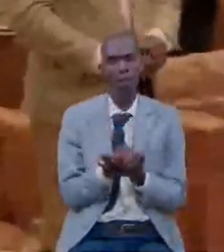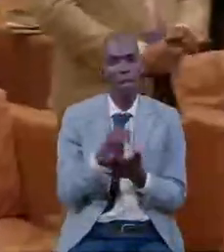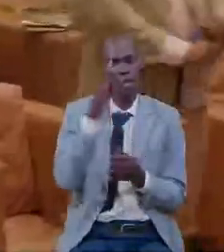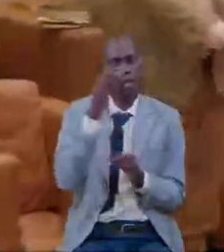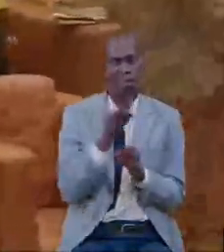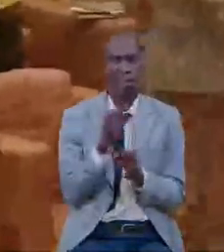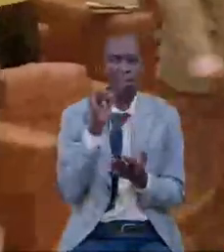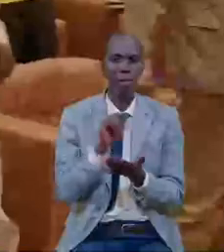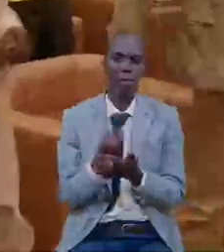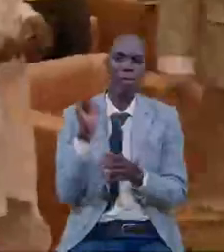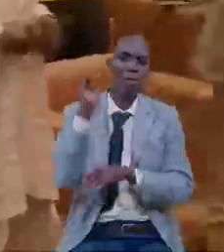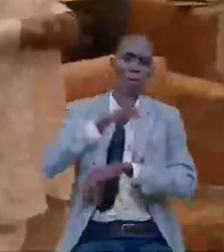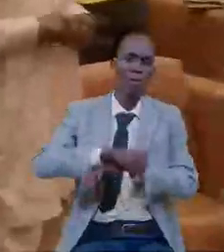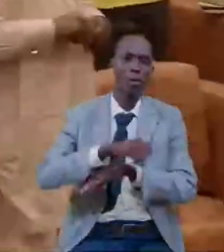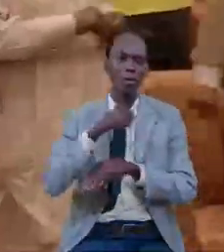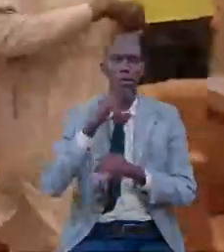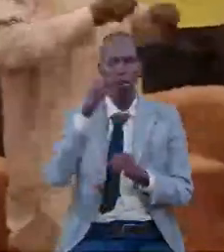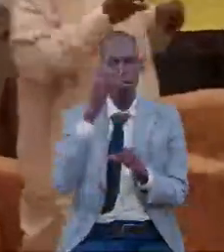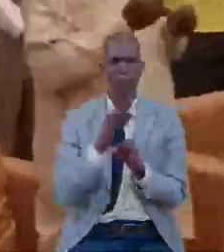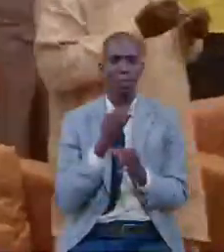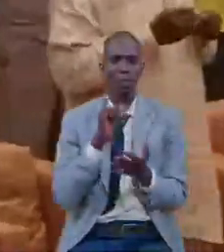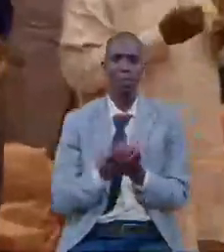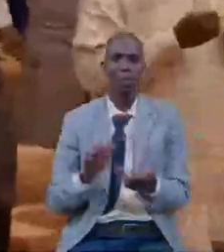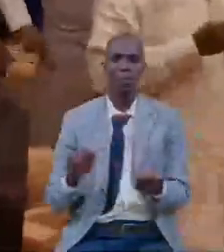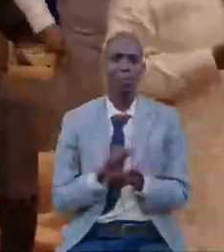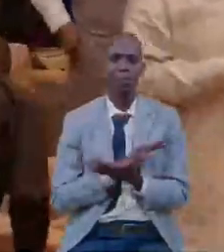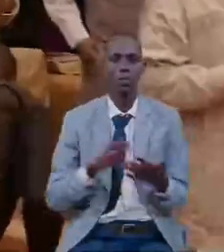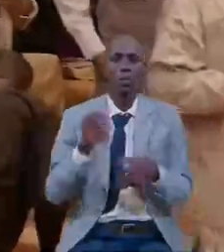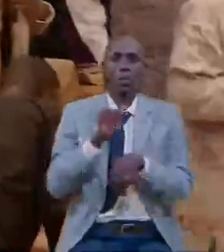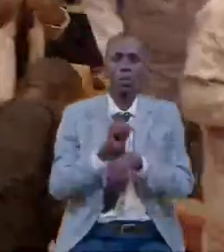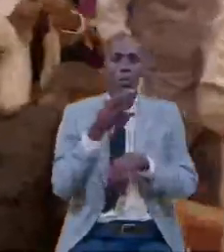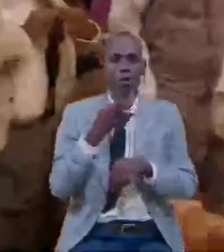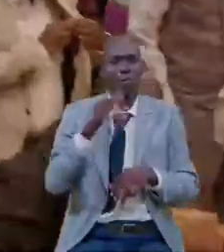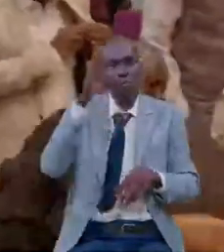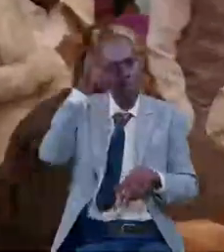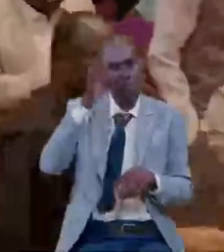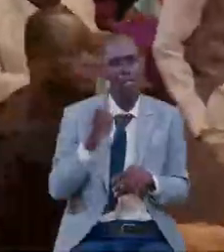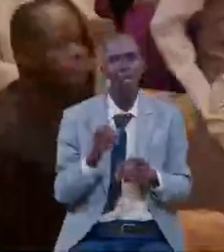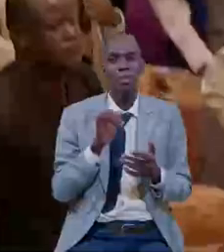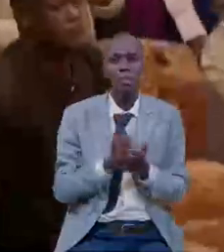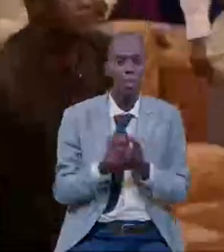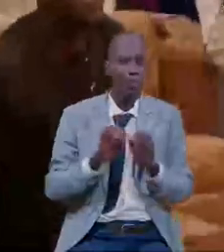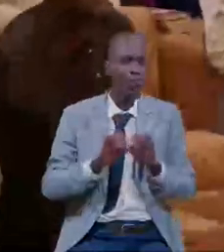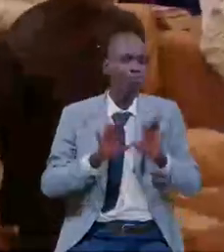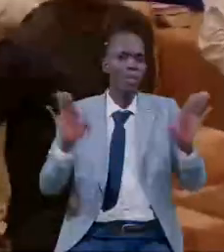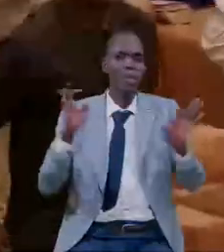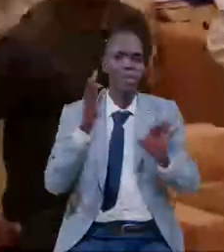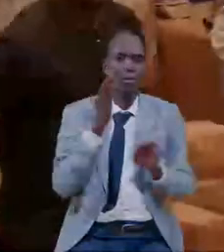du mal, la foi qui détruit les œuvres du diable, la foi